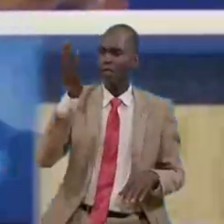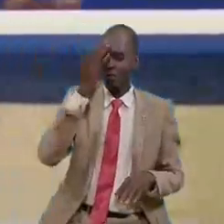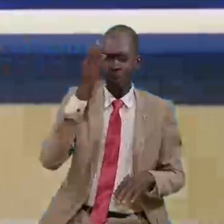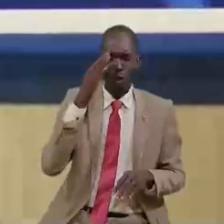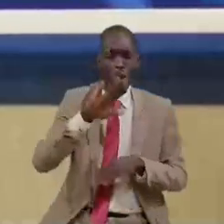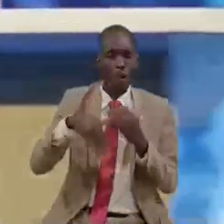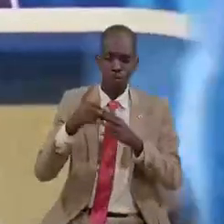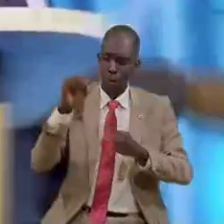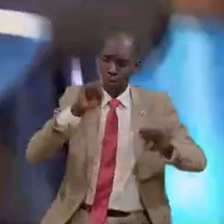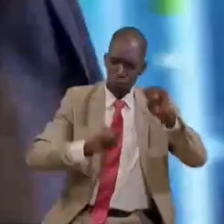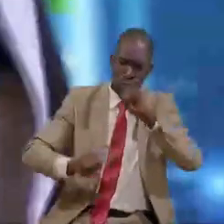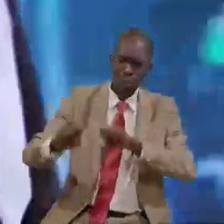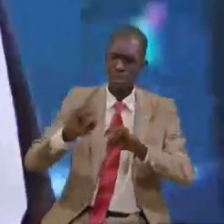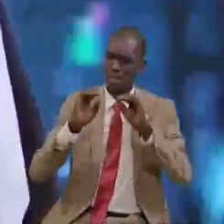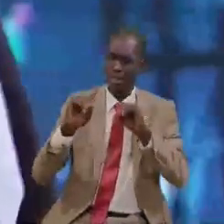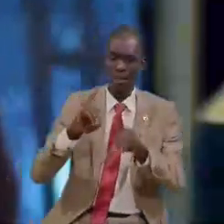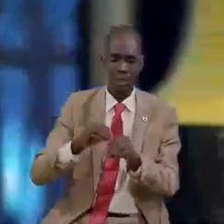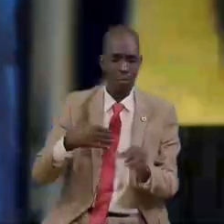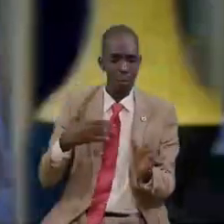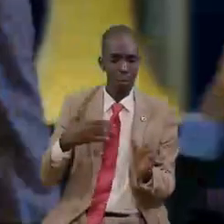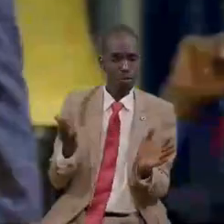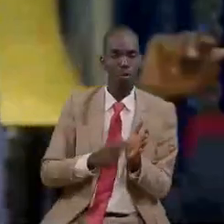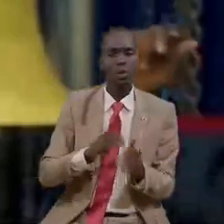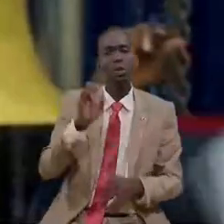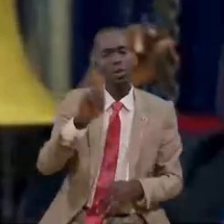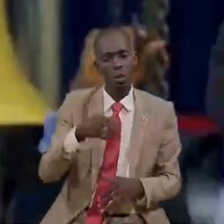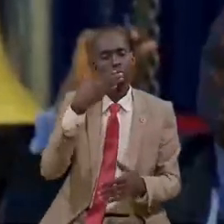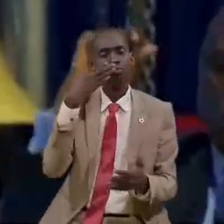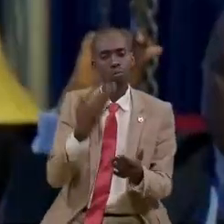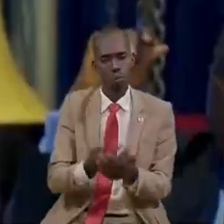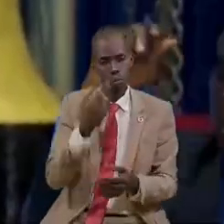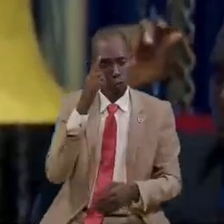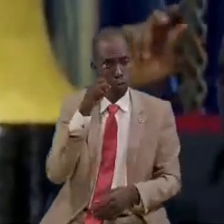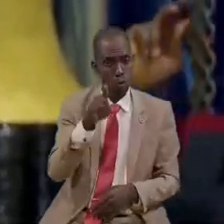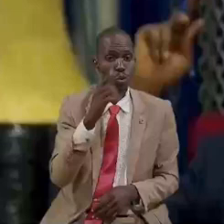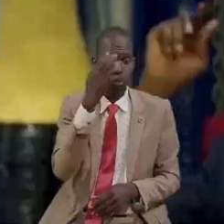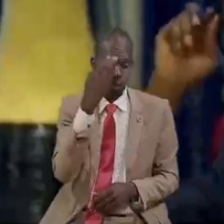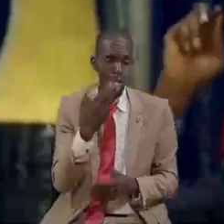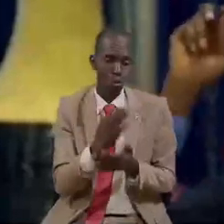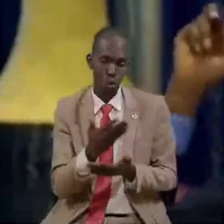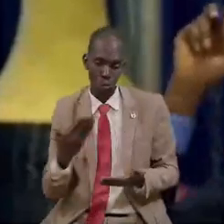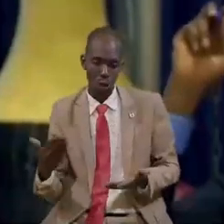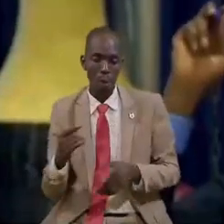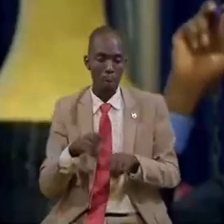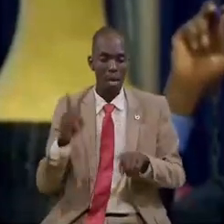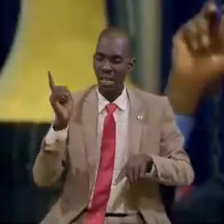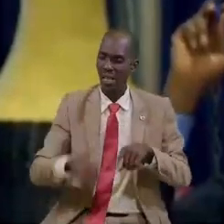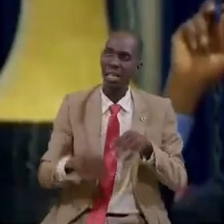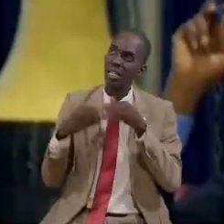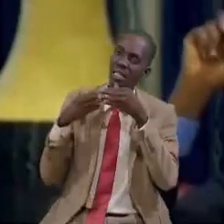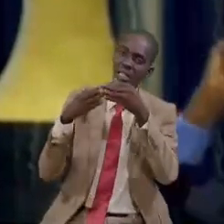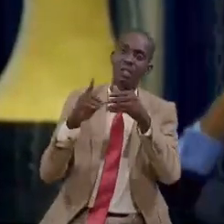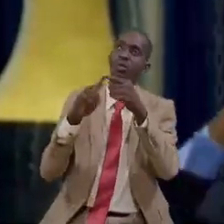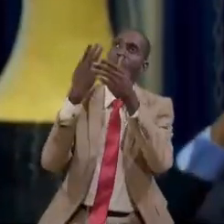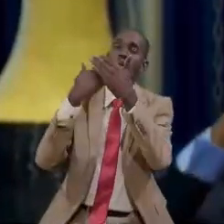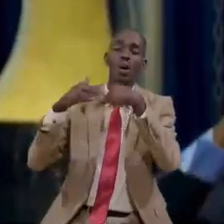je connais toutes les sciences enseignées dans notre école. Très bon. Mais il y a des choses qu'on connaît. Que ces choses-là